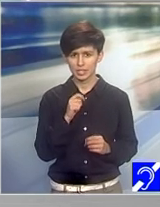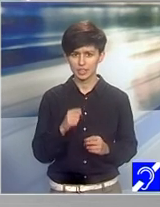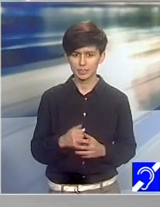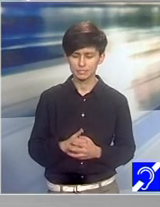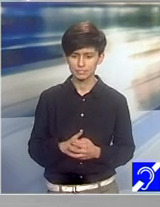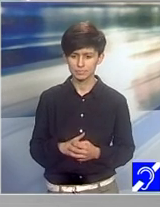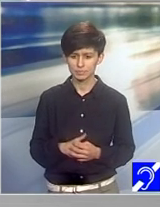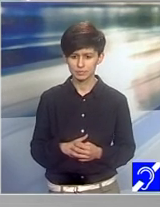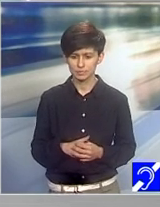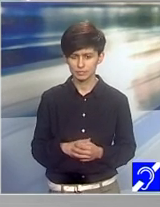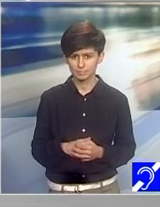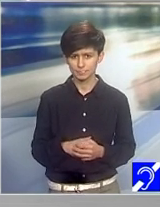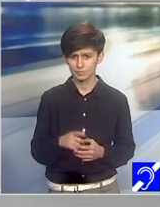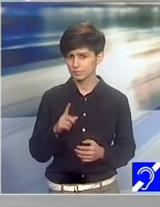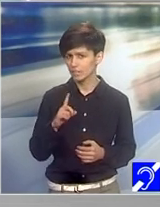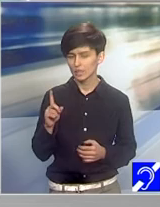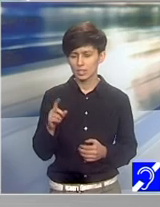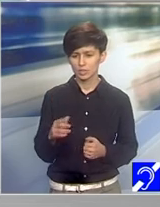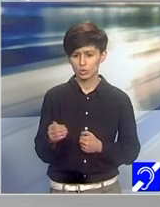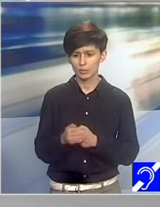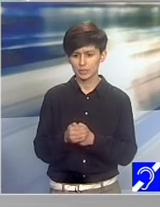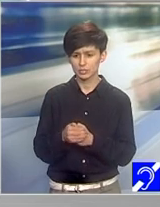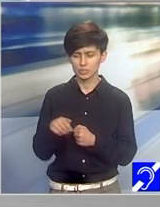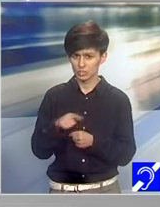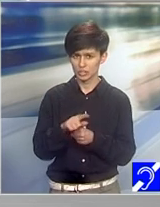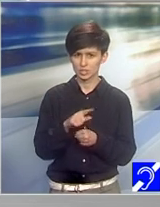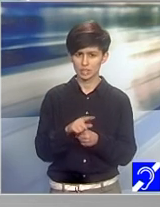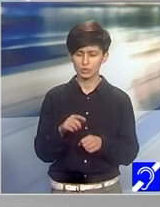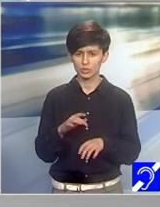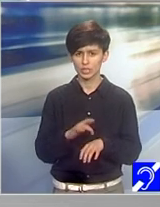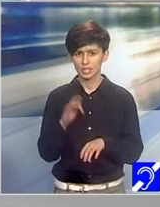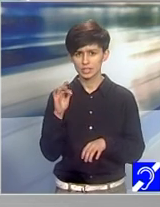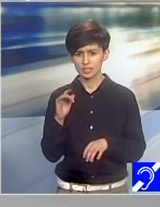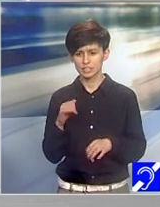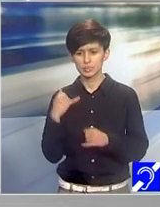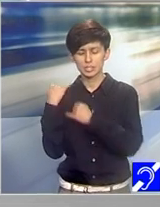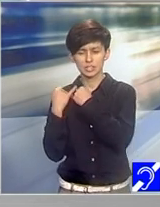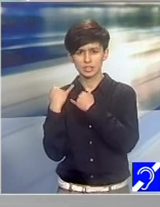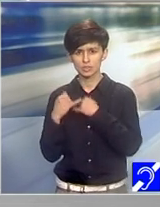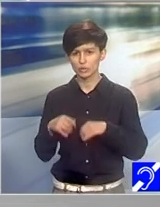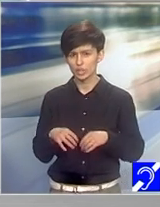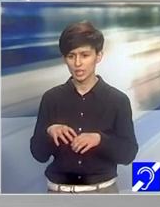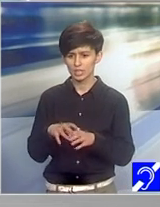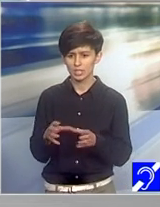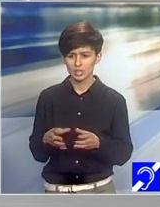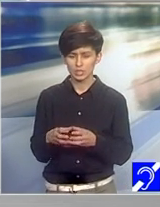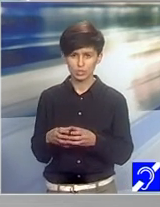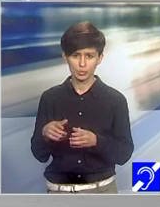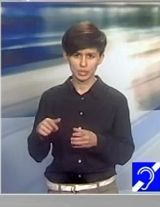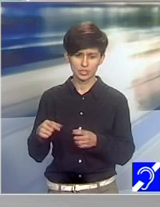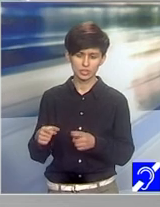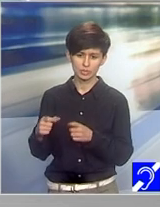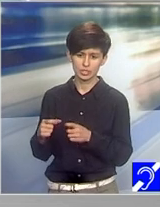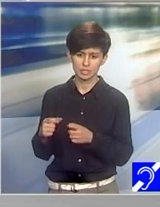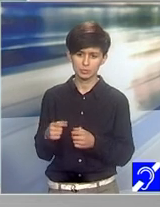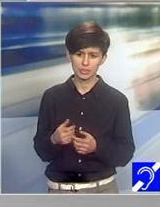parte. N-am ocultat nici aceste aspecte sensibile din istoria comună a acestui spațiu, pentru că nu putem să le ocultăm.